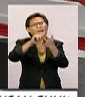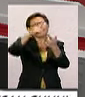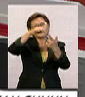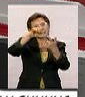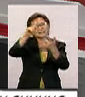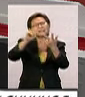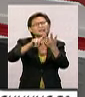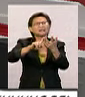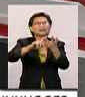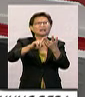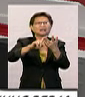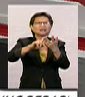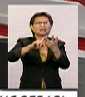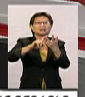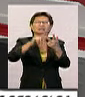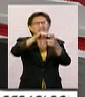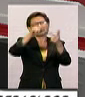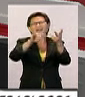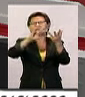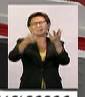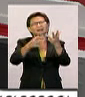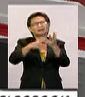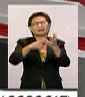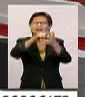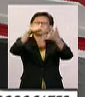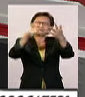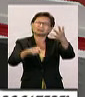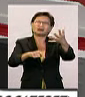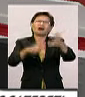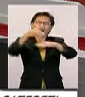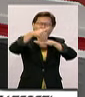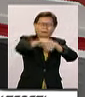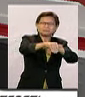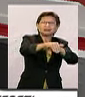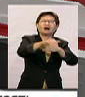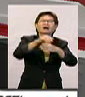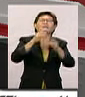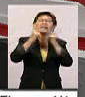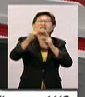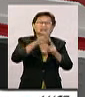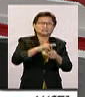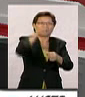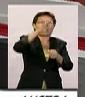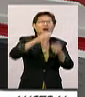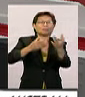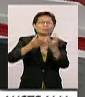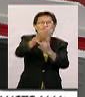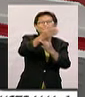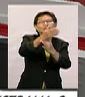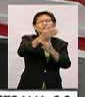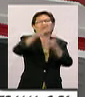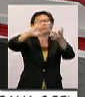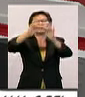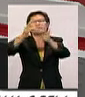Gate, Taufik Hidayat serta Jan Jorgensen antara yang terawal mengutuskan kata-kata semangat menerusi laman sosial Instagram.